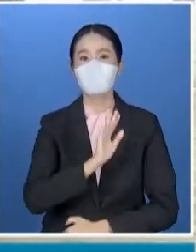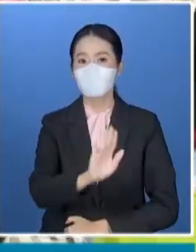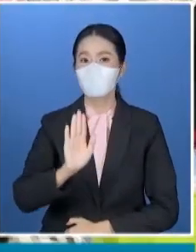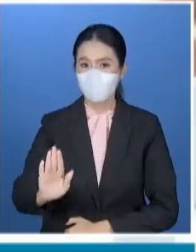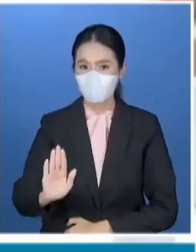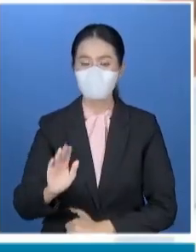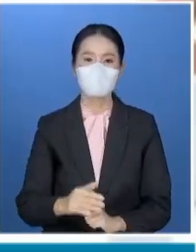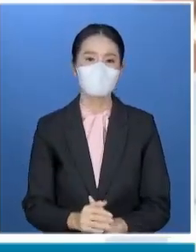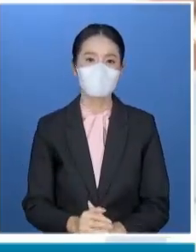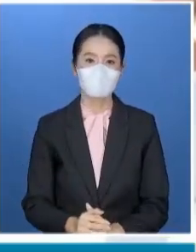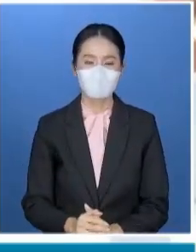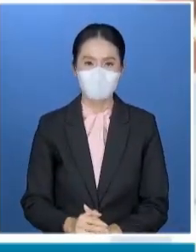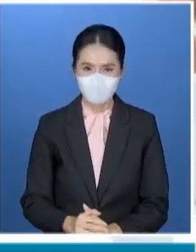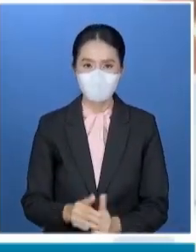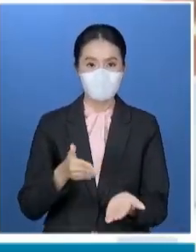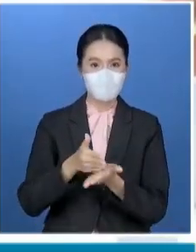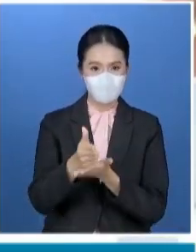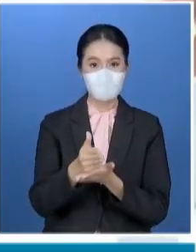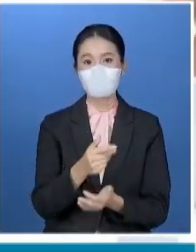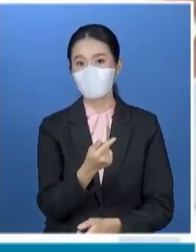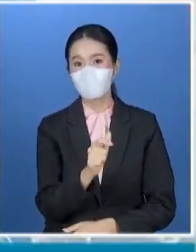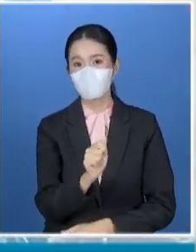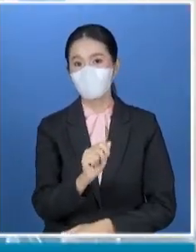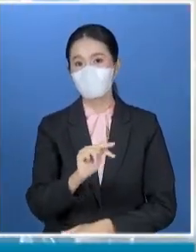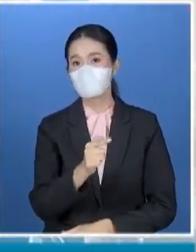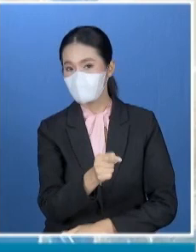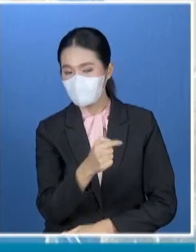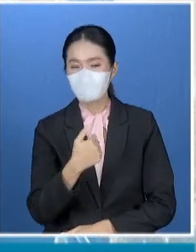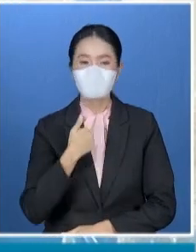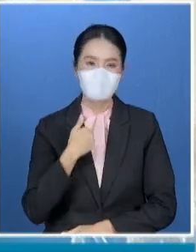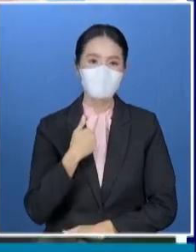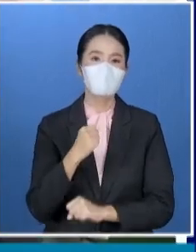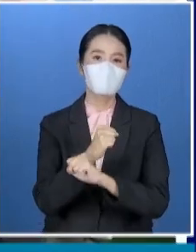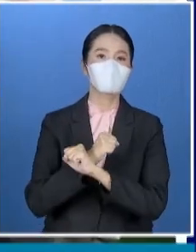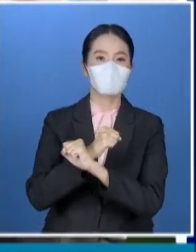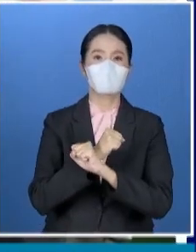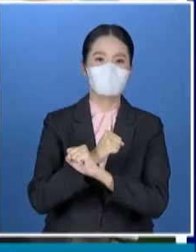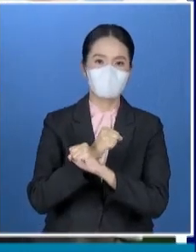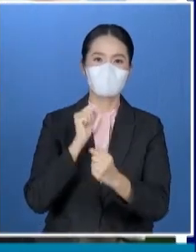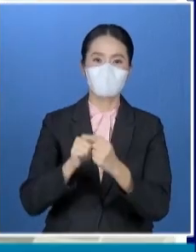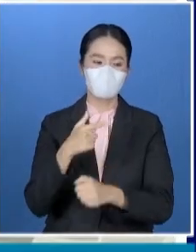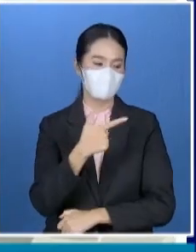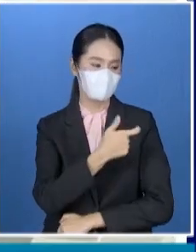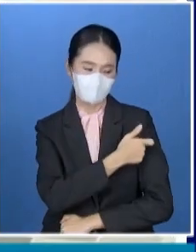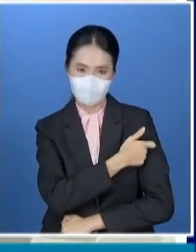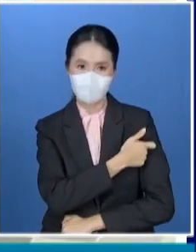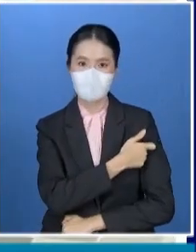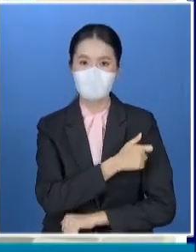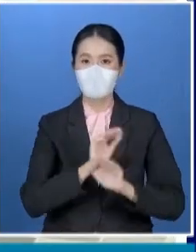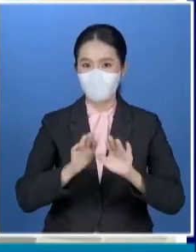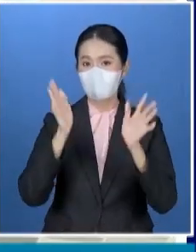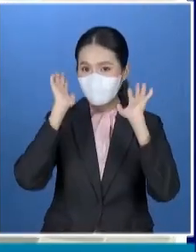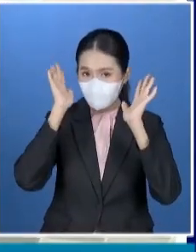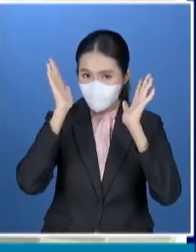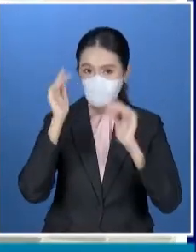ได้ ใช่ค่ะซึ่งทางเขตคลองเตยเนี่ยก็ได้เล็งเห็นนะคะในเรื่องของการป้องกันเหมือนกันในเรื่องของการฉีดวัคซีนก็เดี๋ยวฝากขอประชา